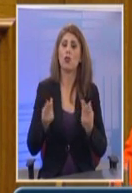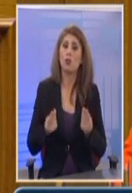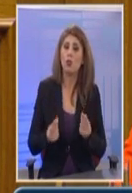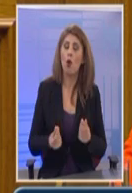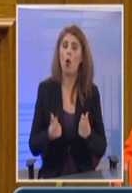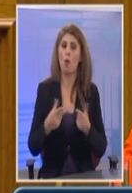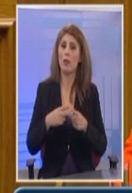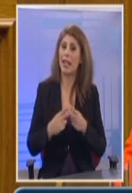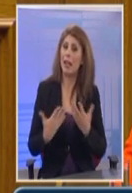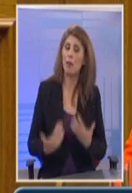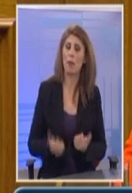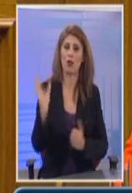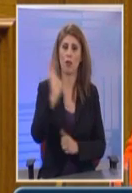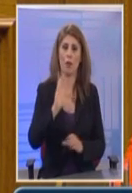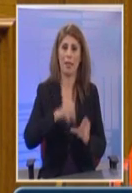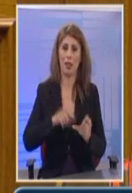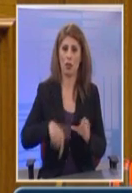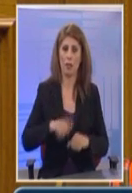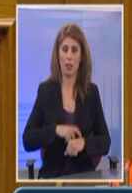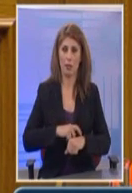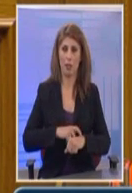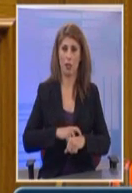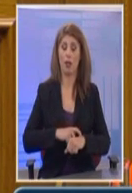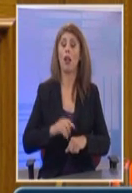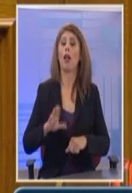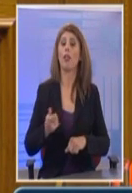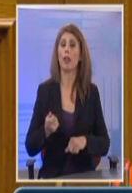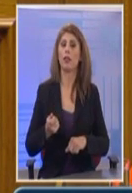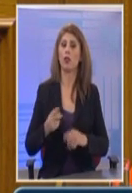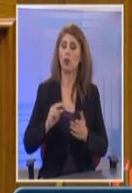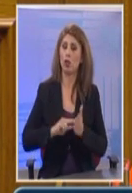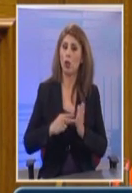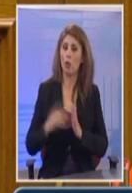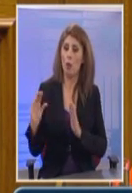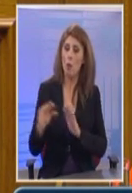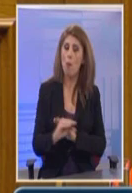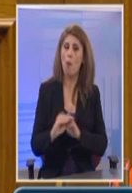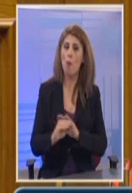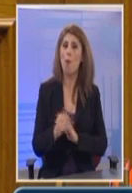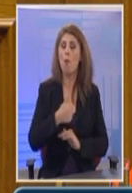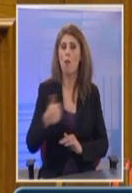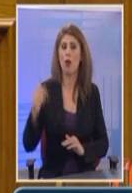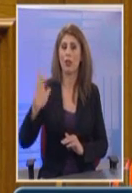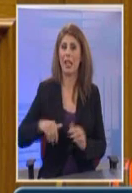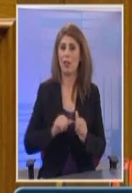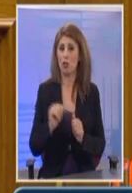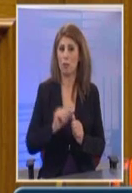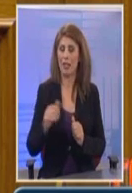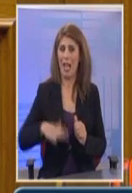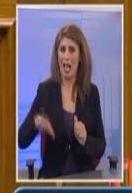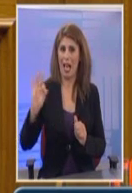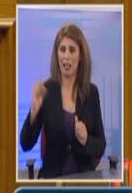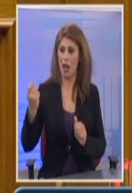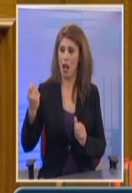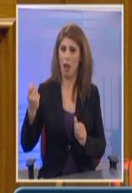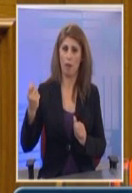που υπάρχουν στην Ευρωπαϊκή Ένωση αυτή τη στιγμή. Δεν αξιοποιήσατε τους οικονομικούς πόρους. Μόνο τους τελευταίους μήνες άρχισαν να έρχονται οι